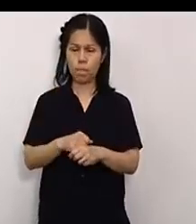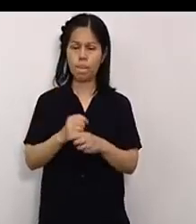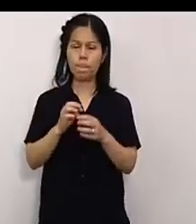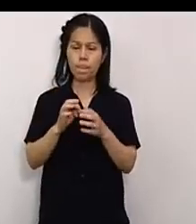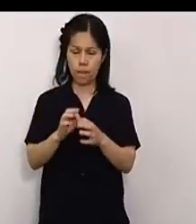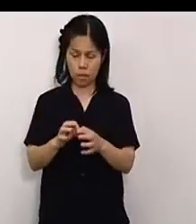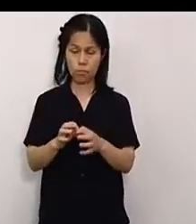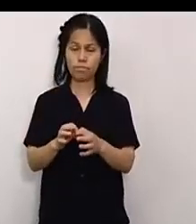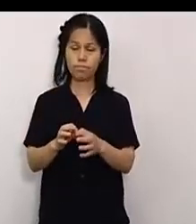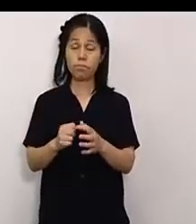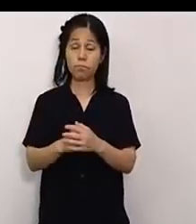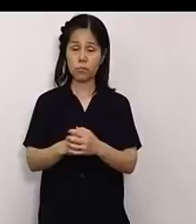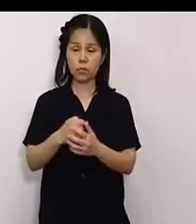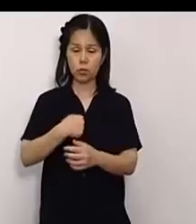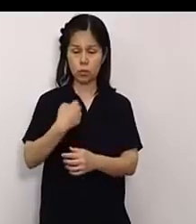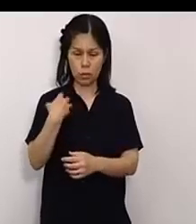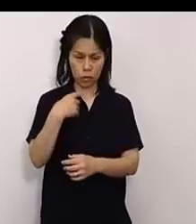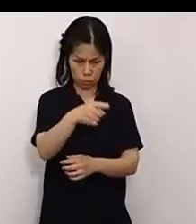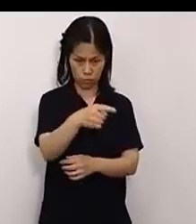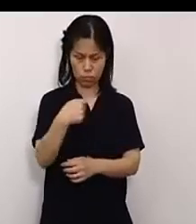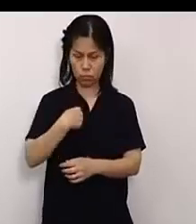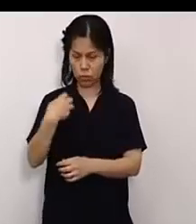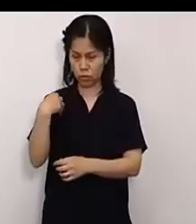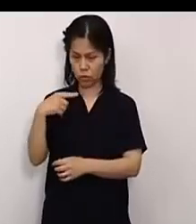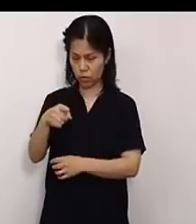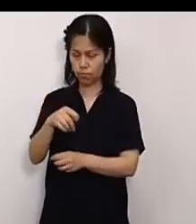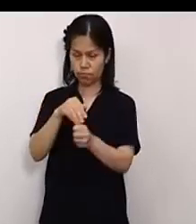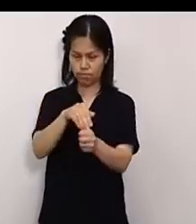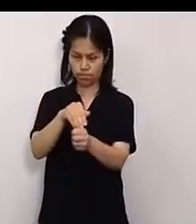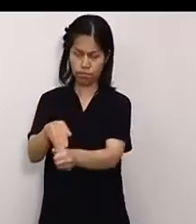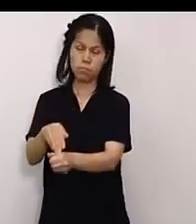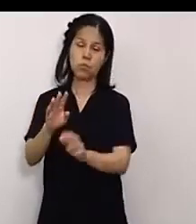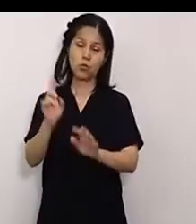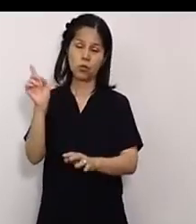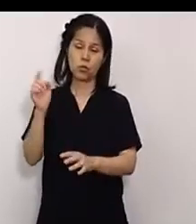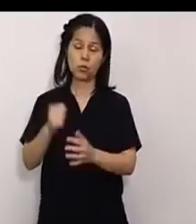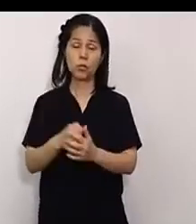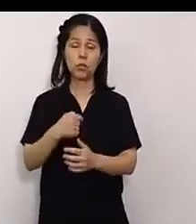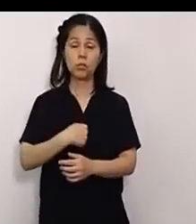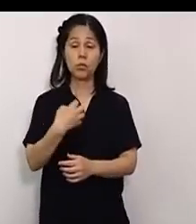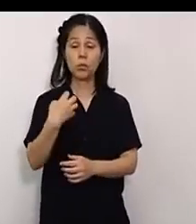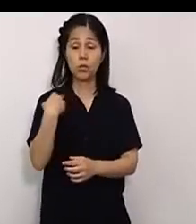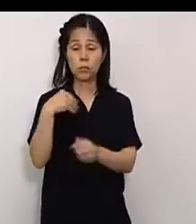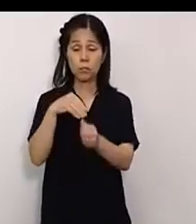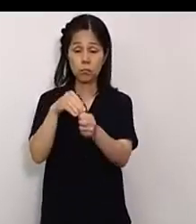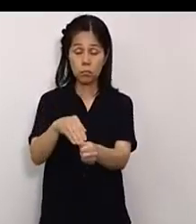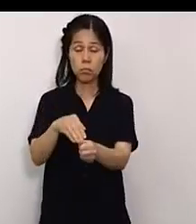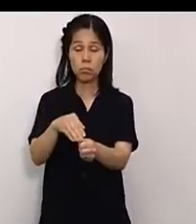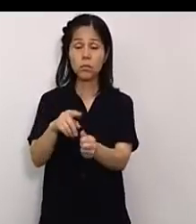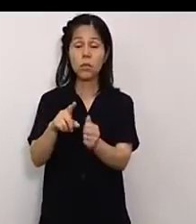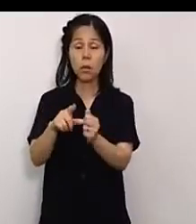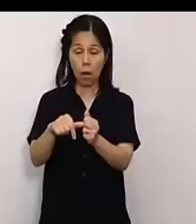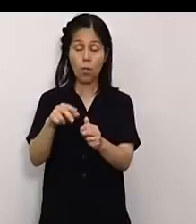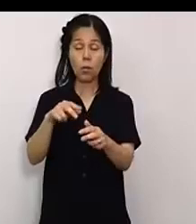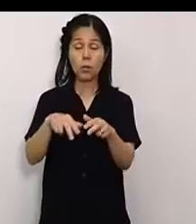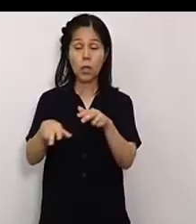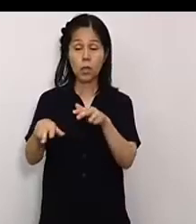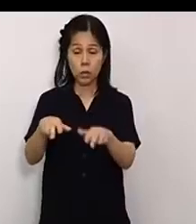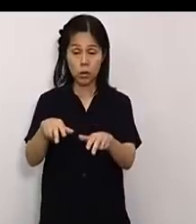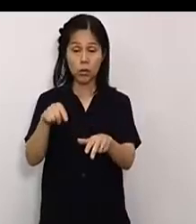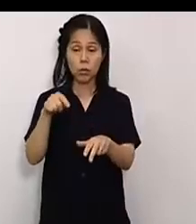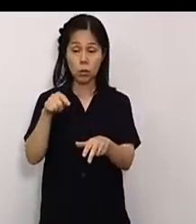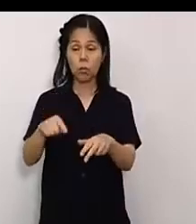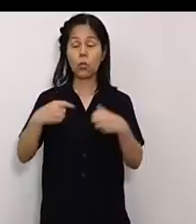部もう自己責任で、押し付ける、もう自己責任で押し付けるなら本来国の政治や行